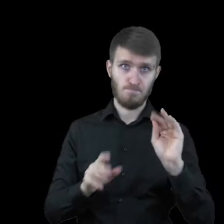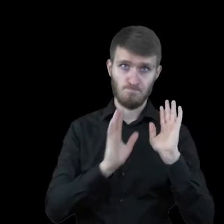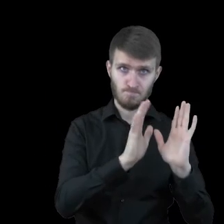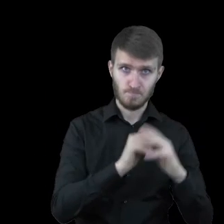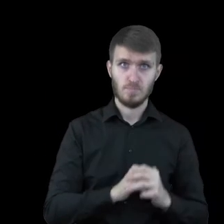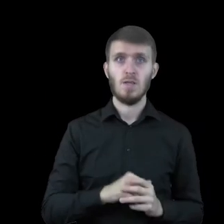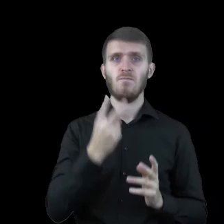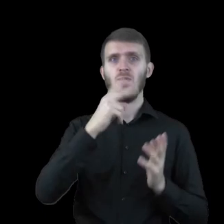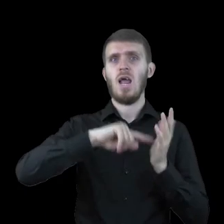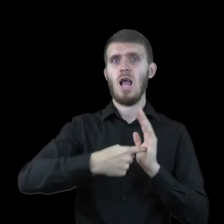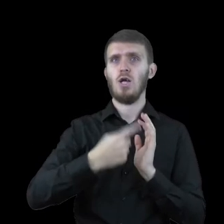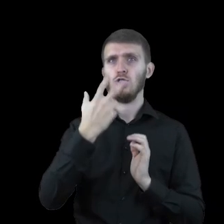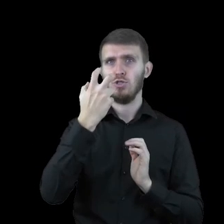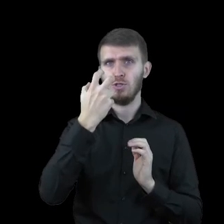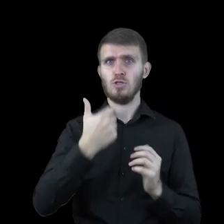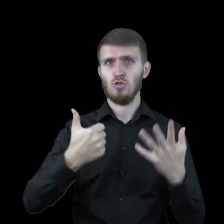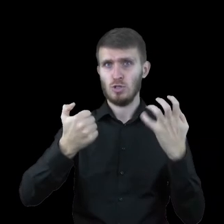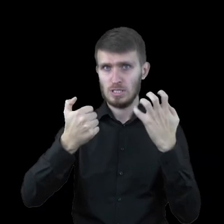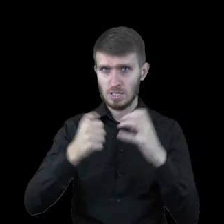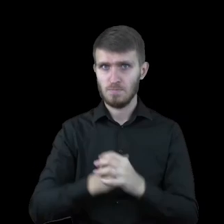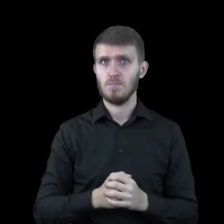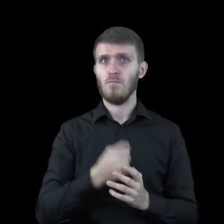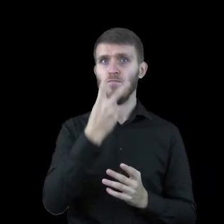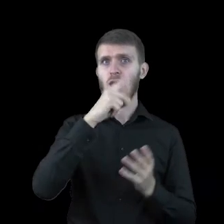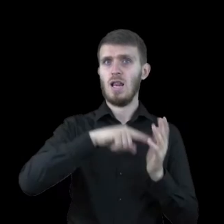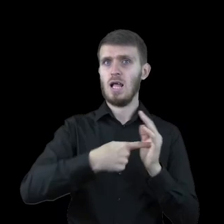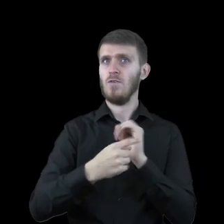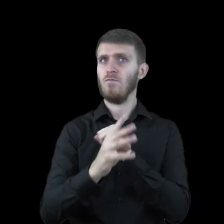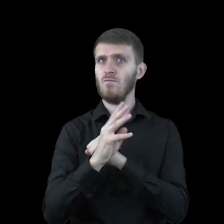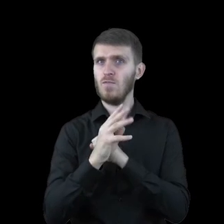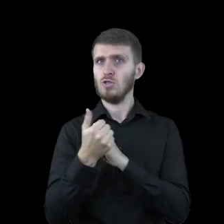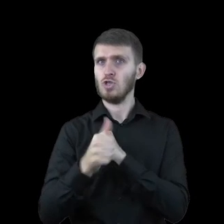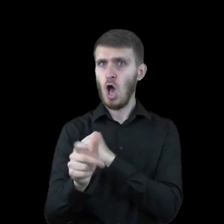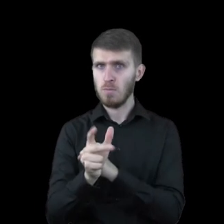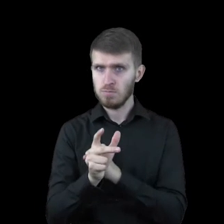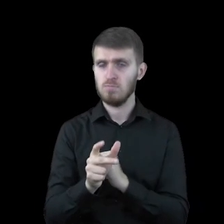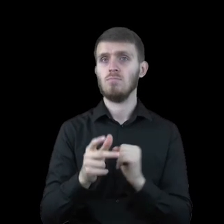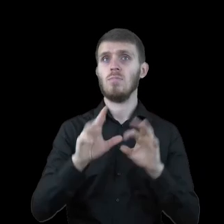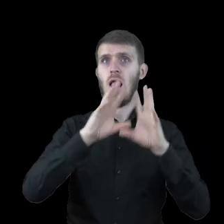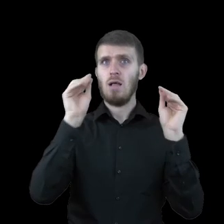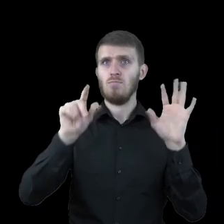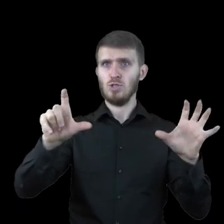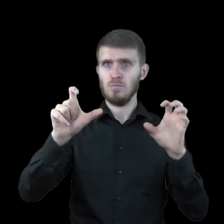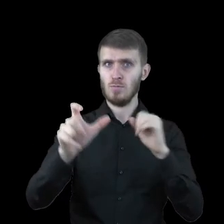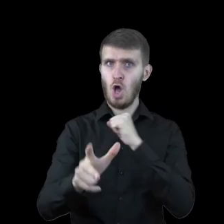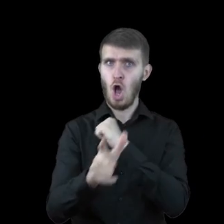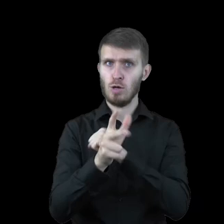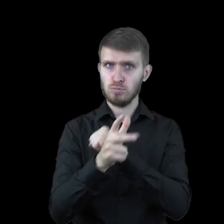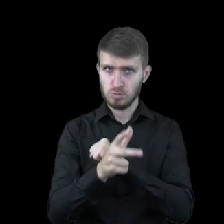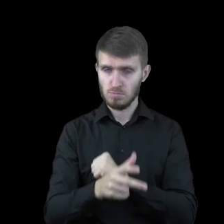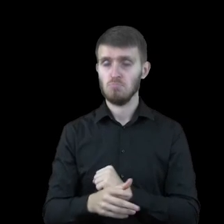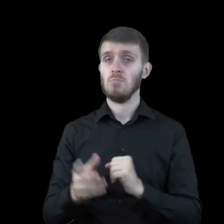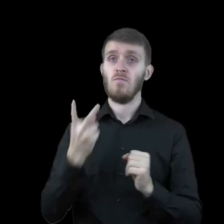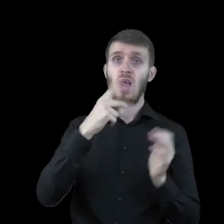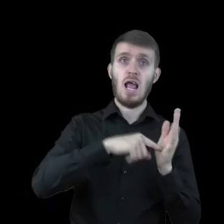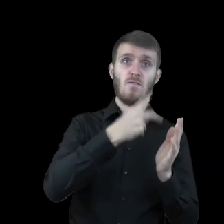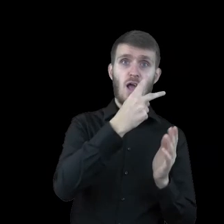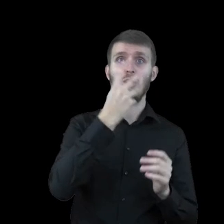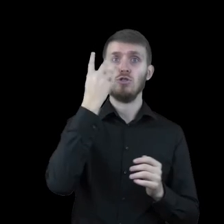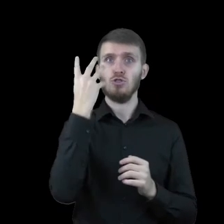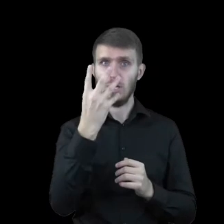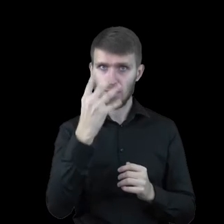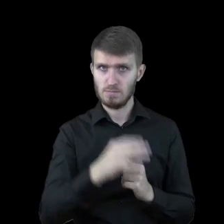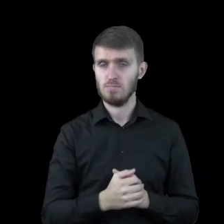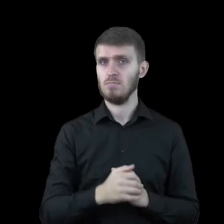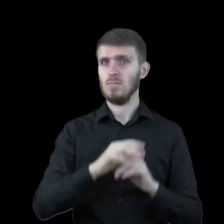To jest element parzysty, więc na pewno dzieli się przez 2. 2 razy 300 to 600. 2